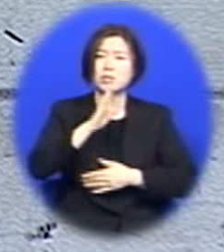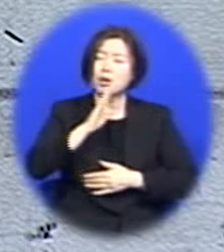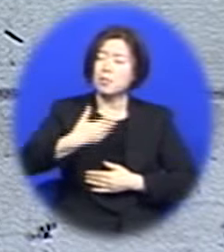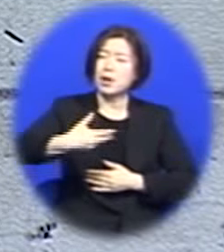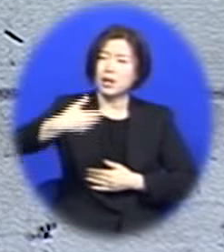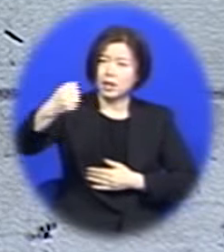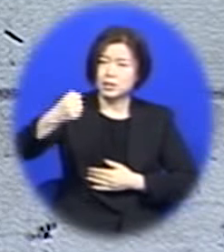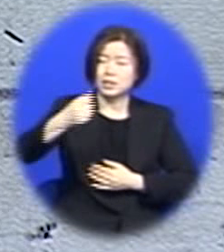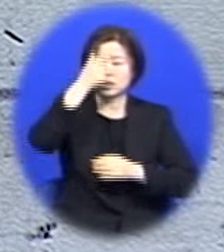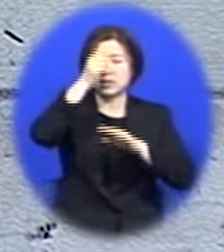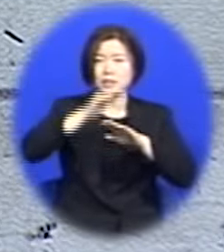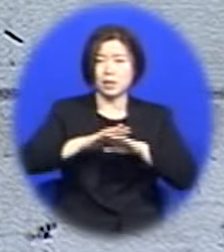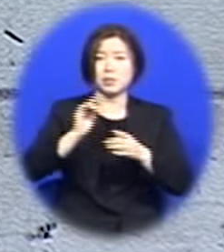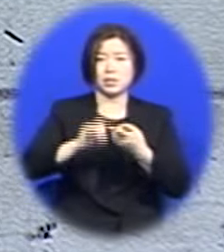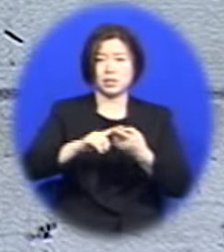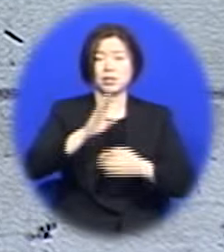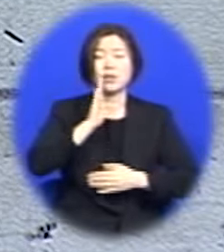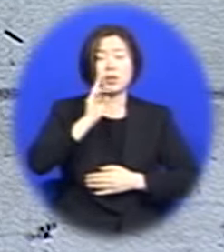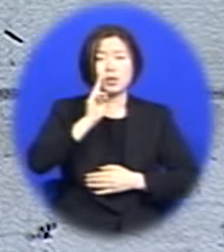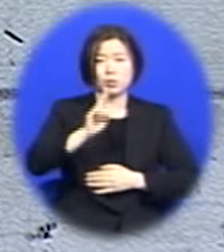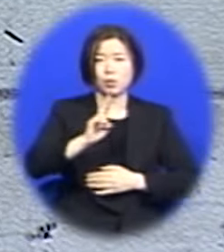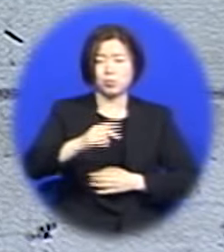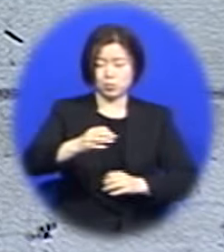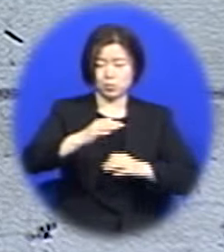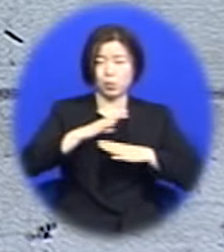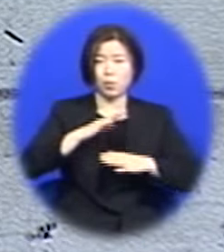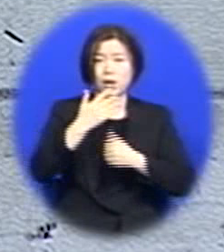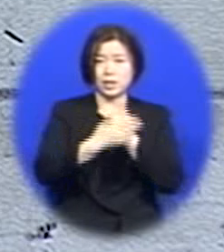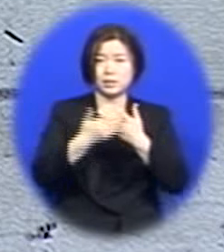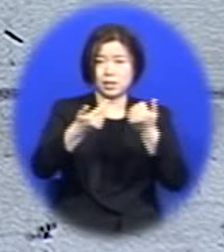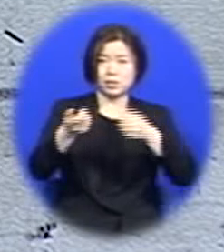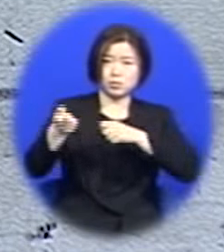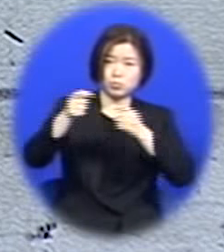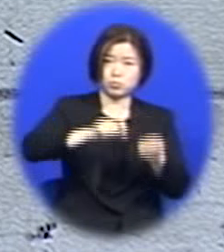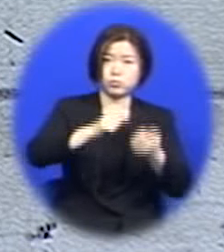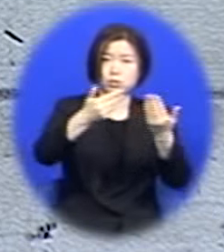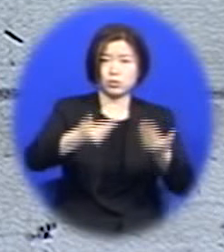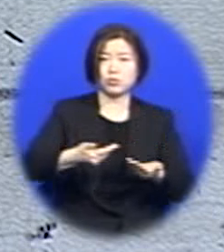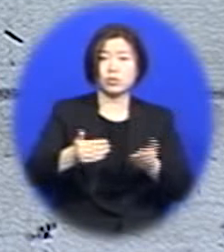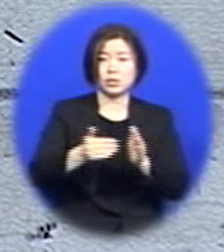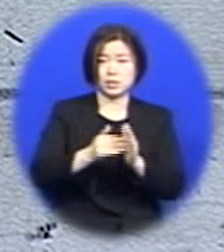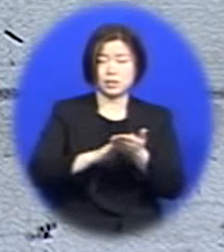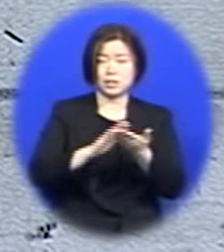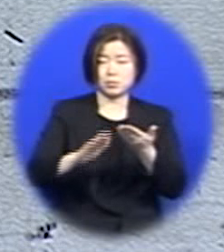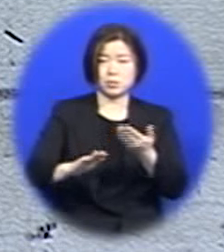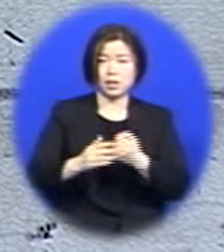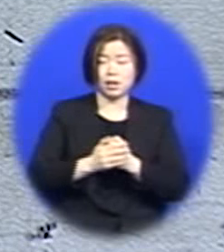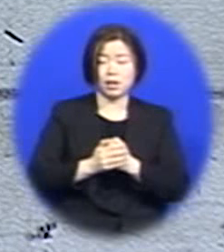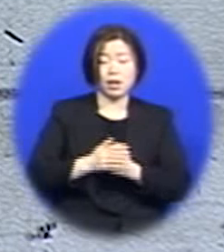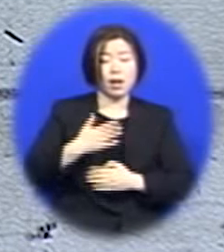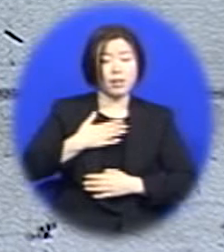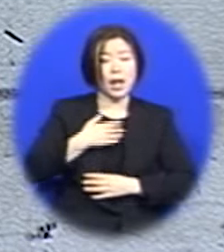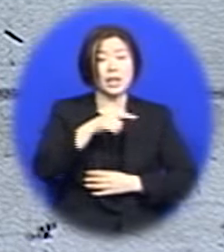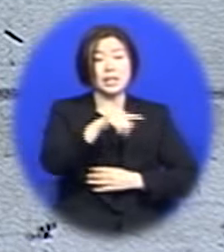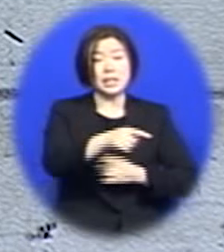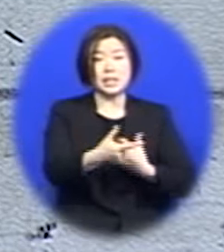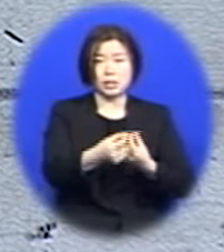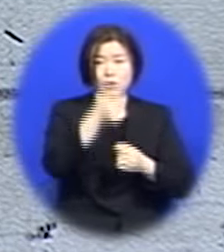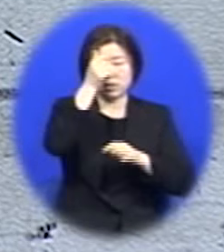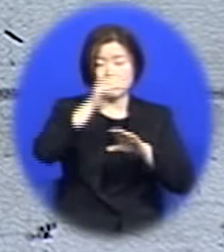진짜 예배에 대해서 너무나 놀라운 은혜를 저에게 부어주셨어요. 나는 이런 예배를 받기를 원한다.